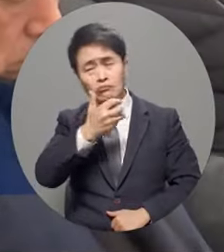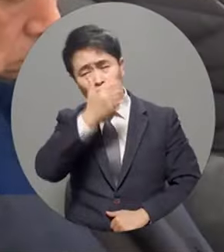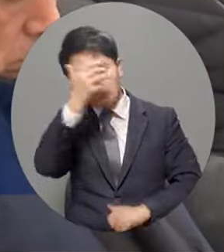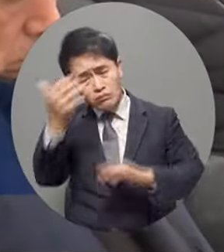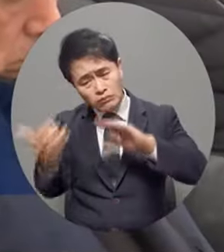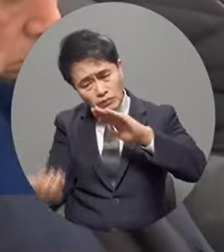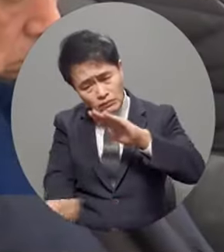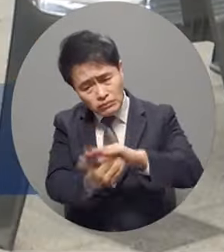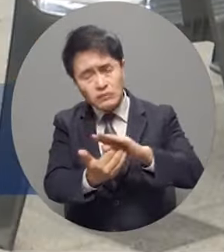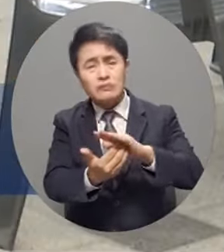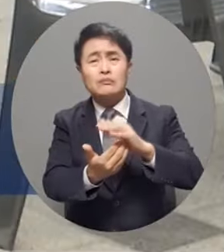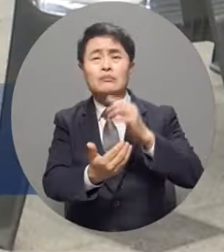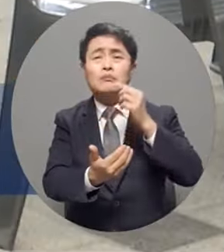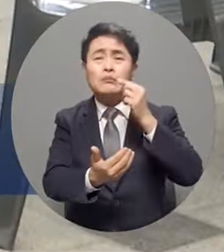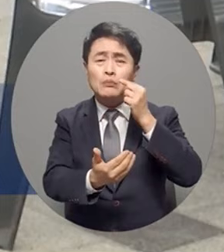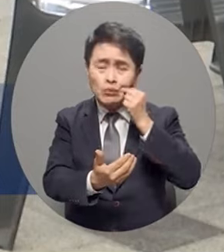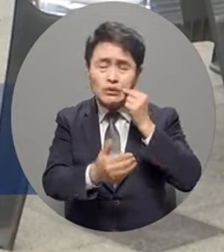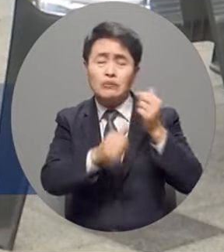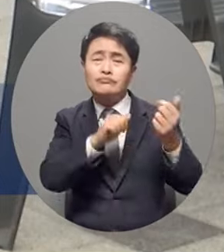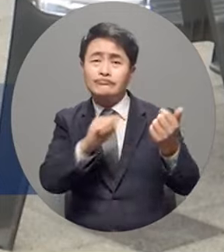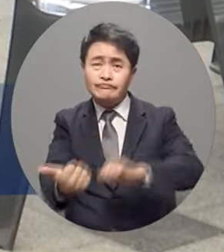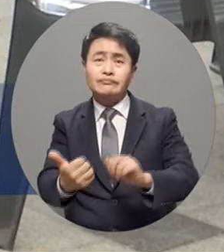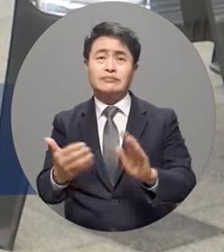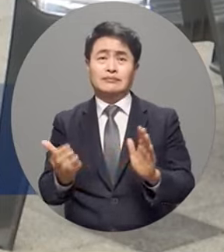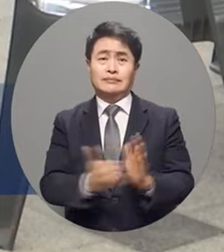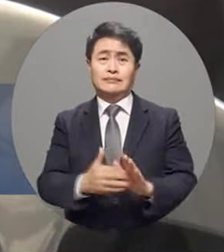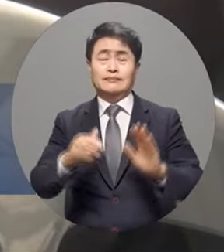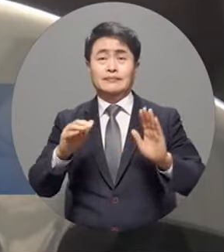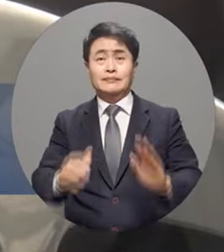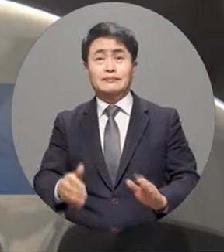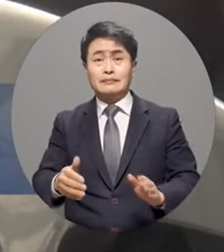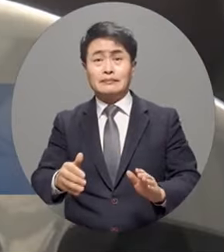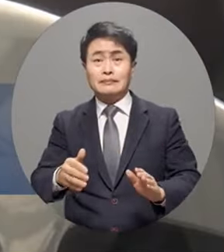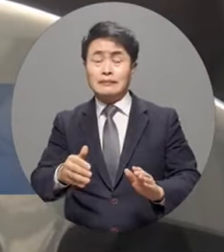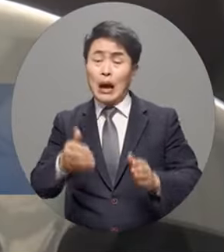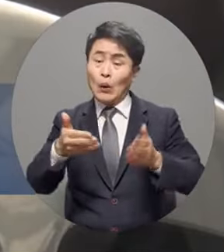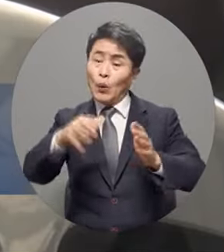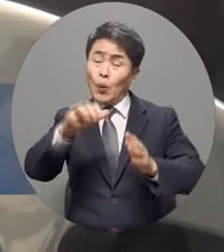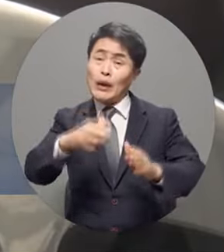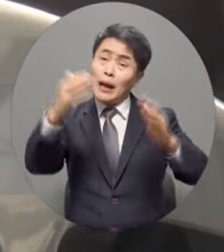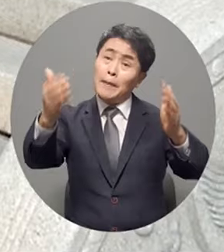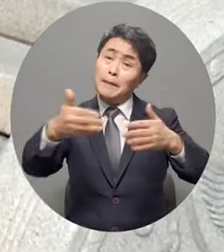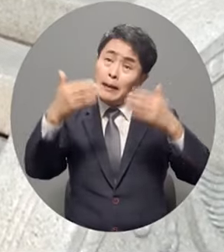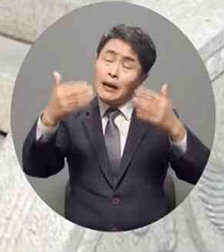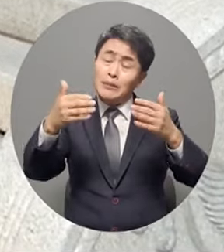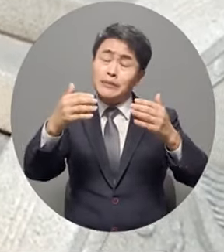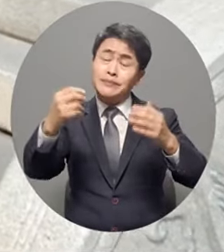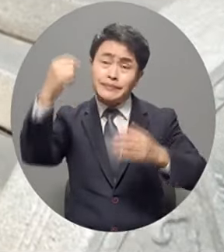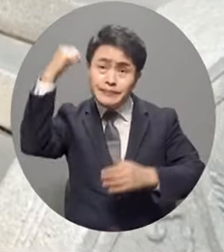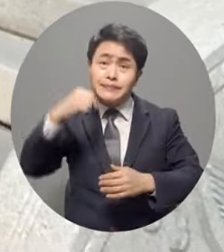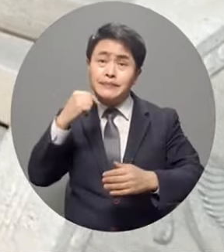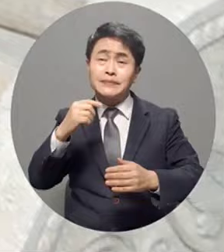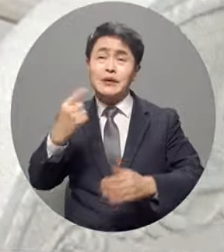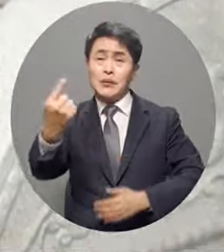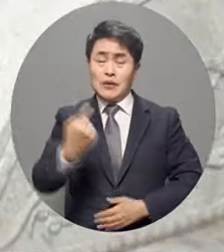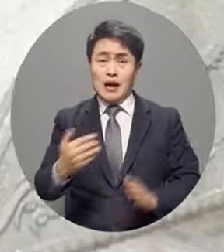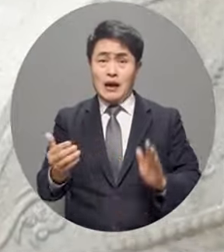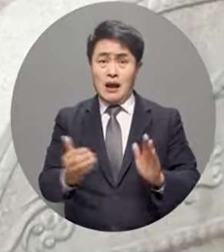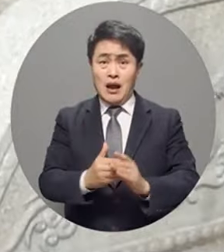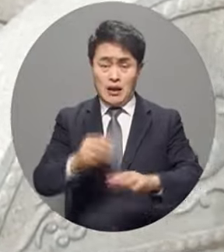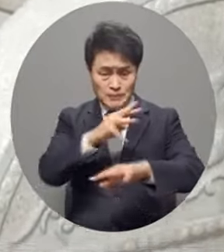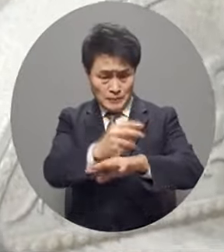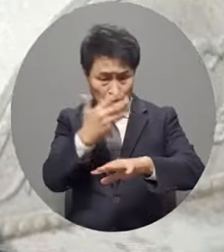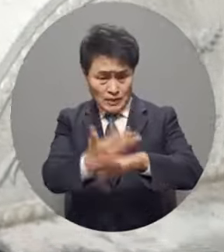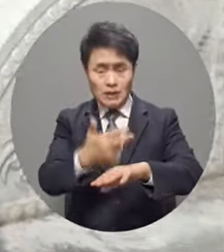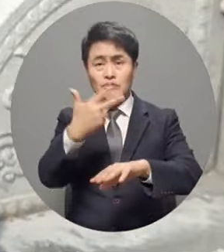못하고 가셨어. 고향 바람이라도 내가 대신 세우려고 그래 왔어. 분단의 세월이